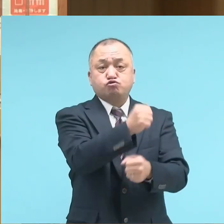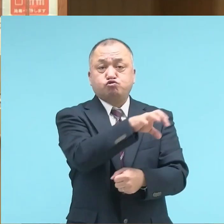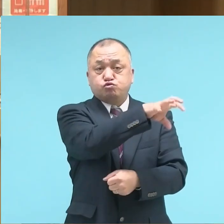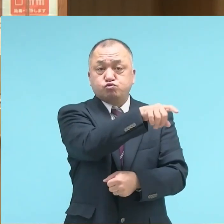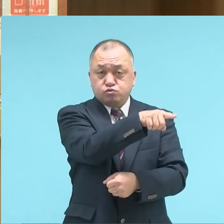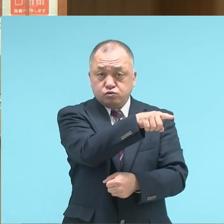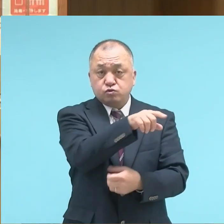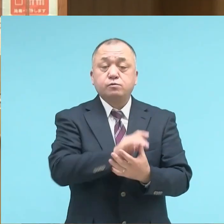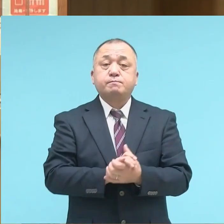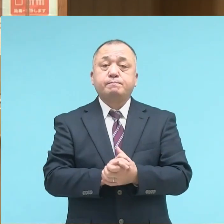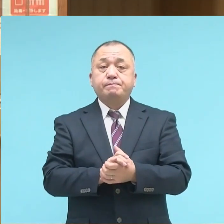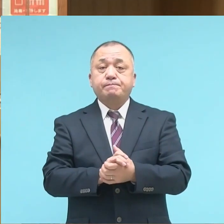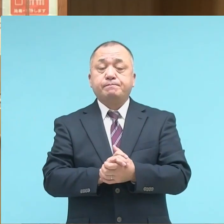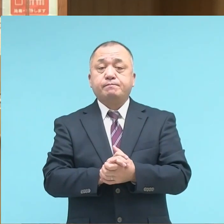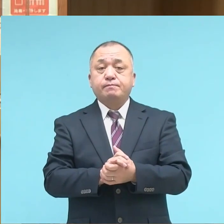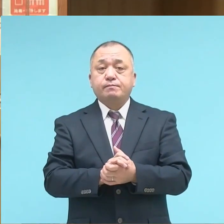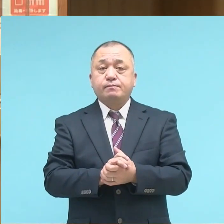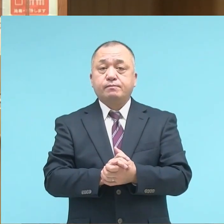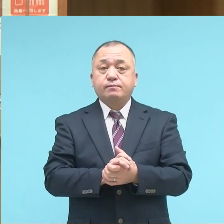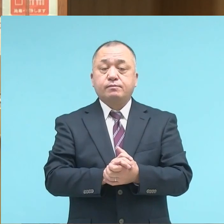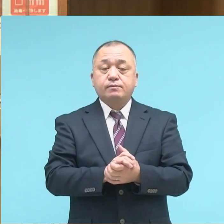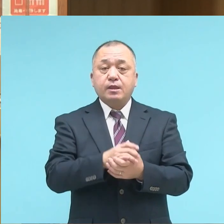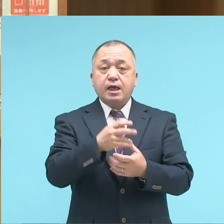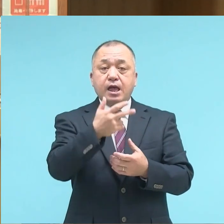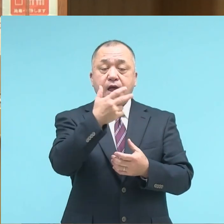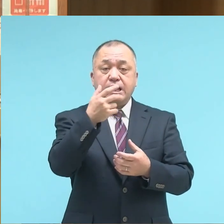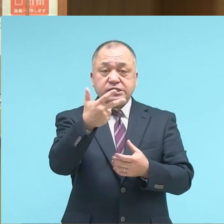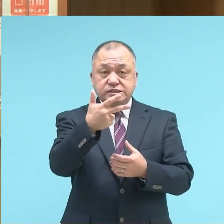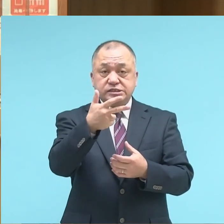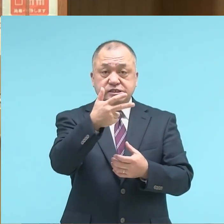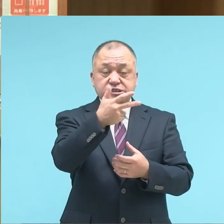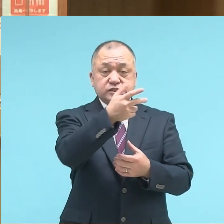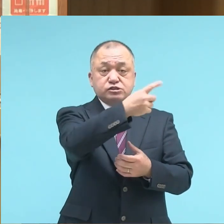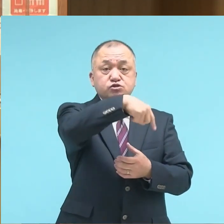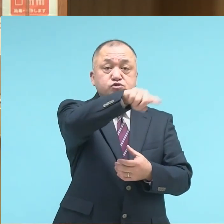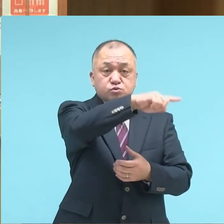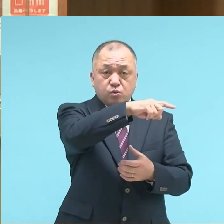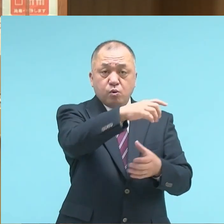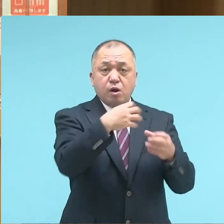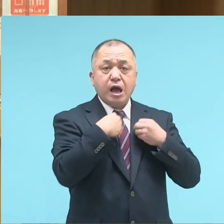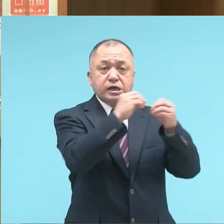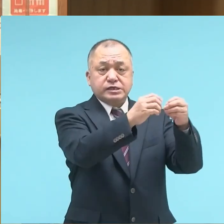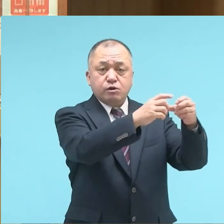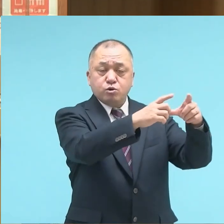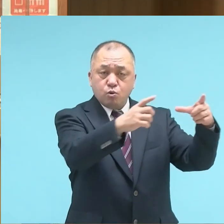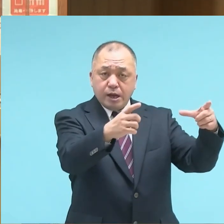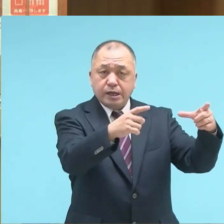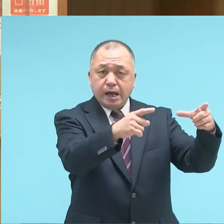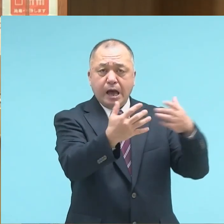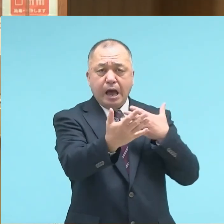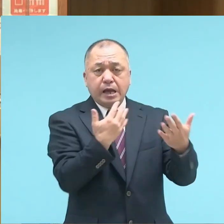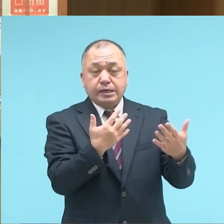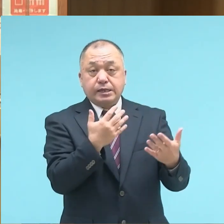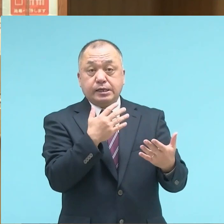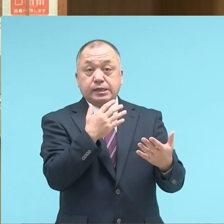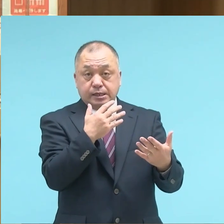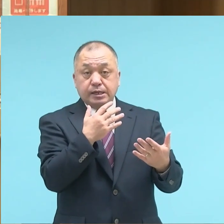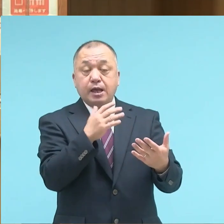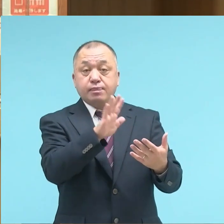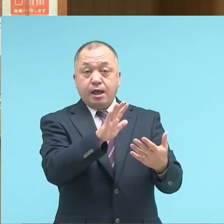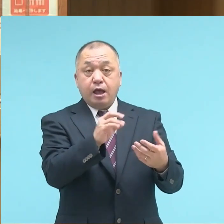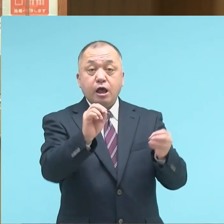域で、かつそういった市中感染の広がりが、市中感染の広がりと明確にあれですけれども、陽